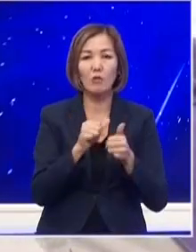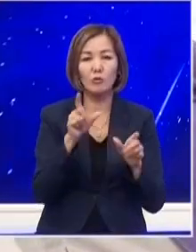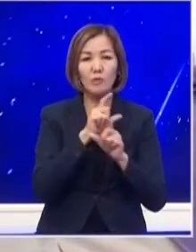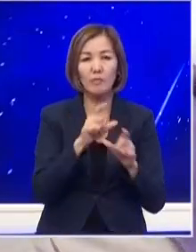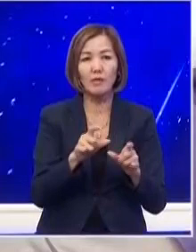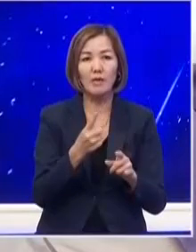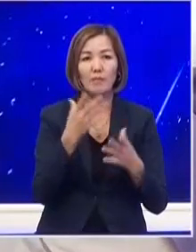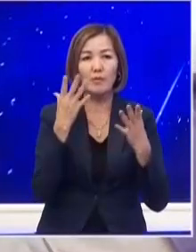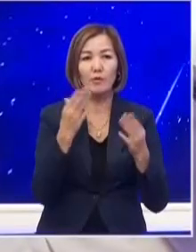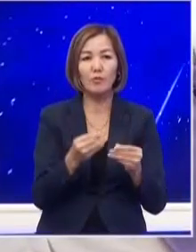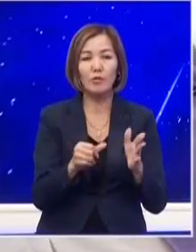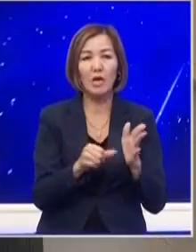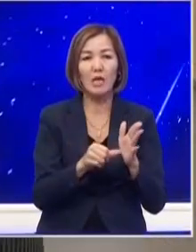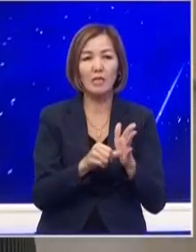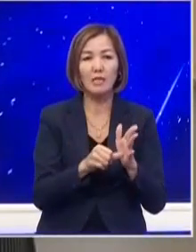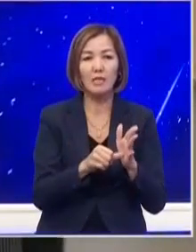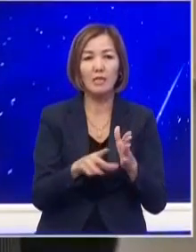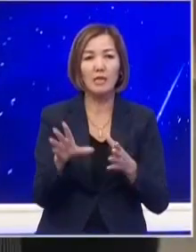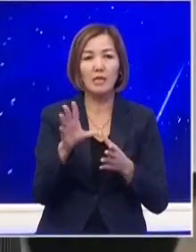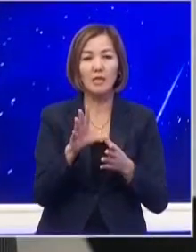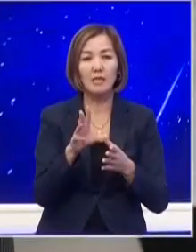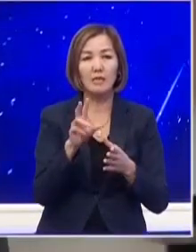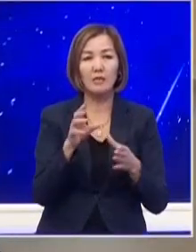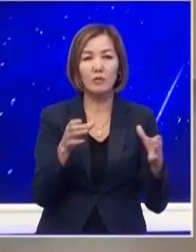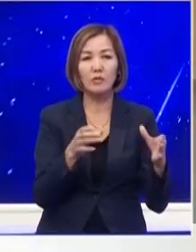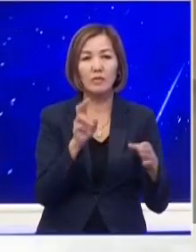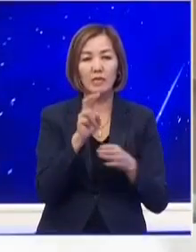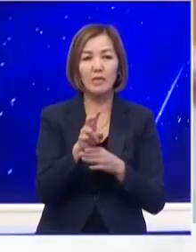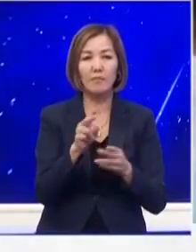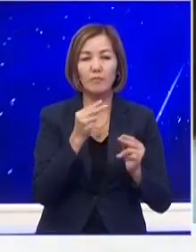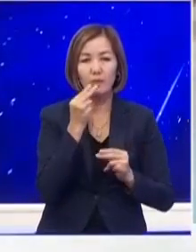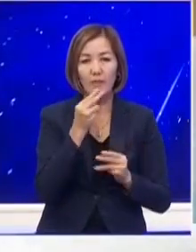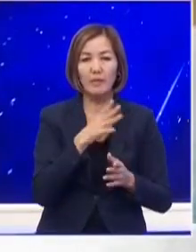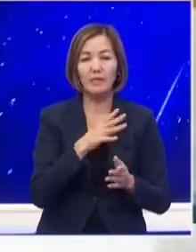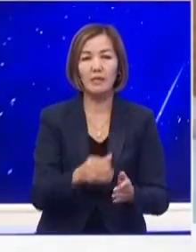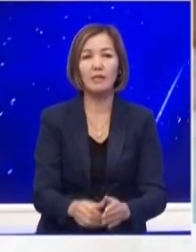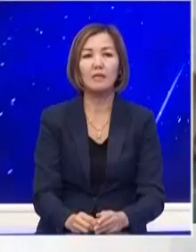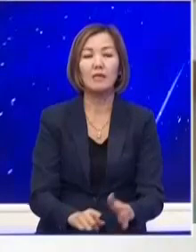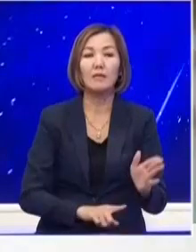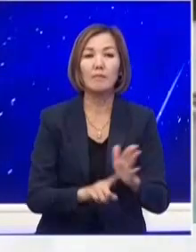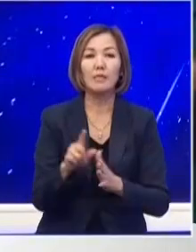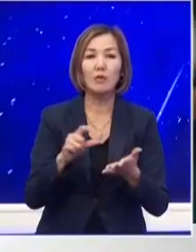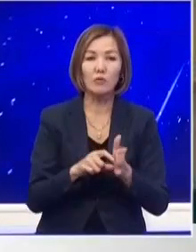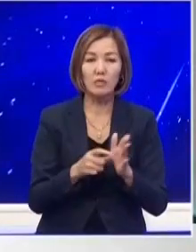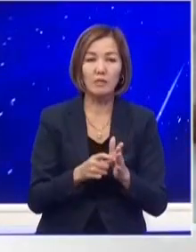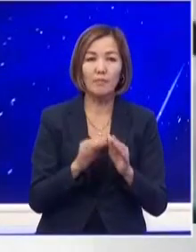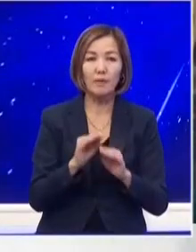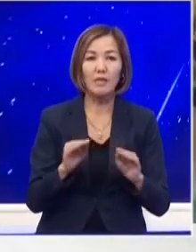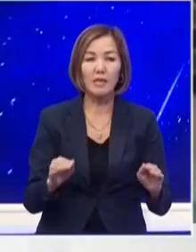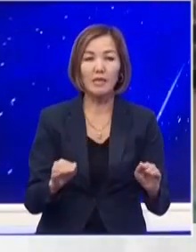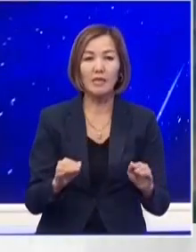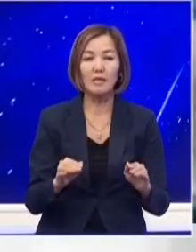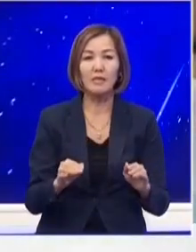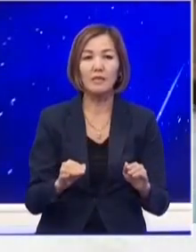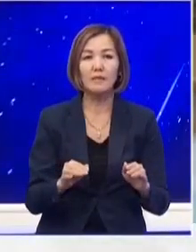ордасында күніне 6 лек тамақтанады. Бастауыштың оқушылары ең бірінші қолдарын жуып, содан кейін